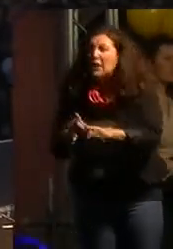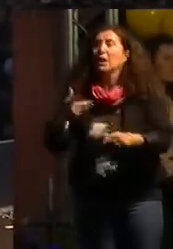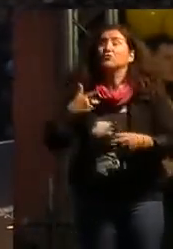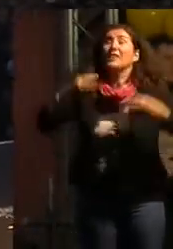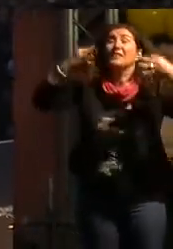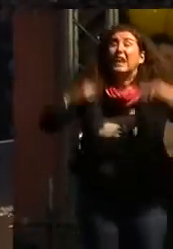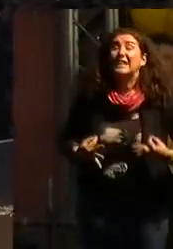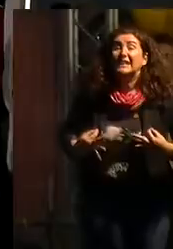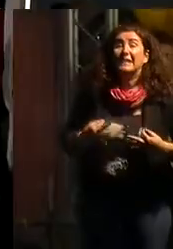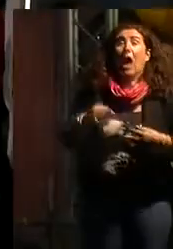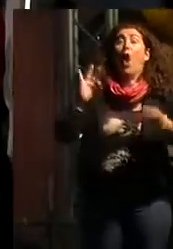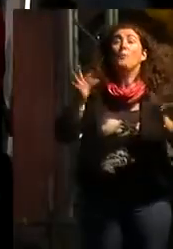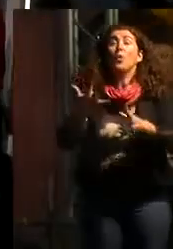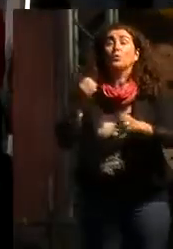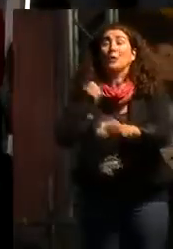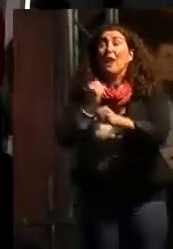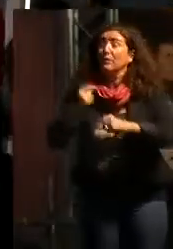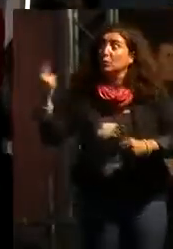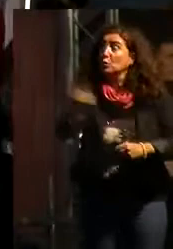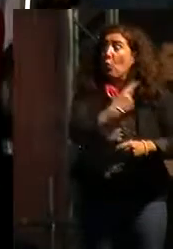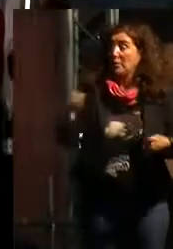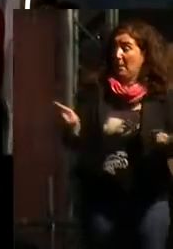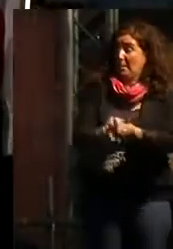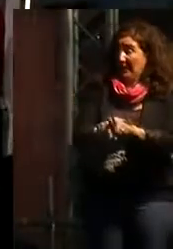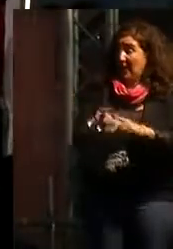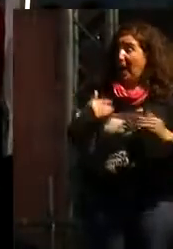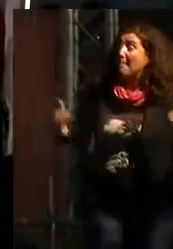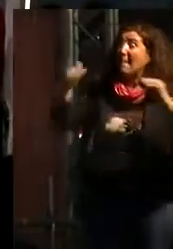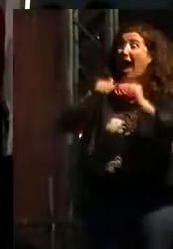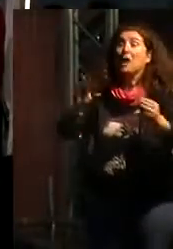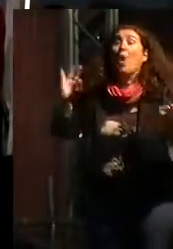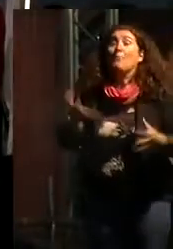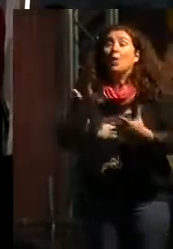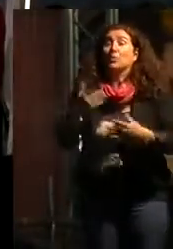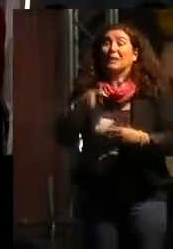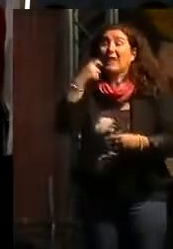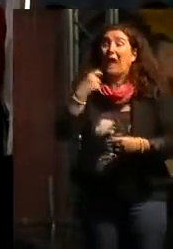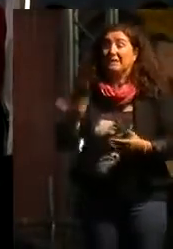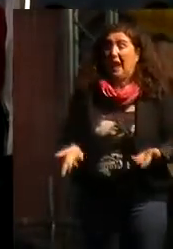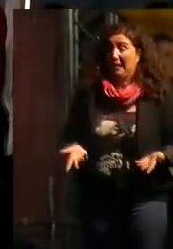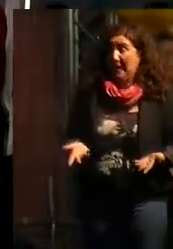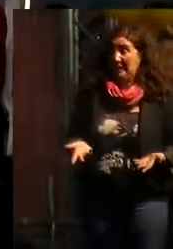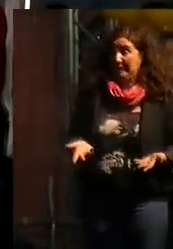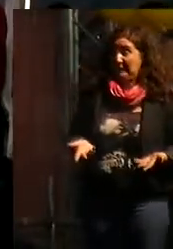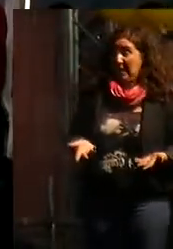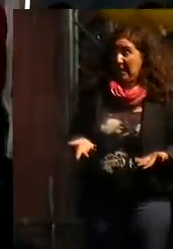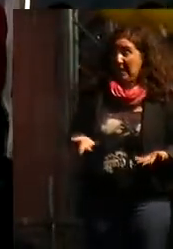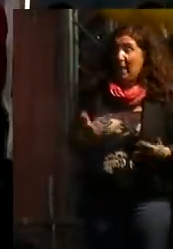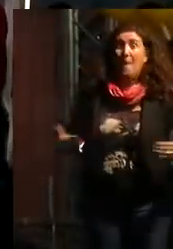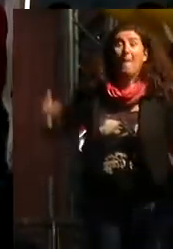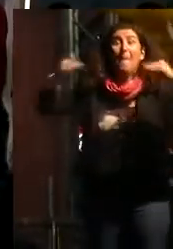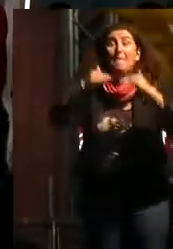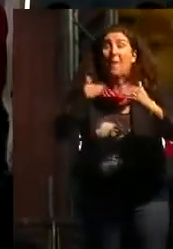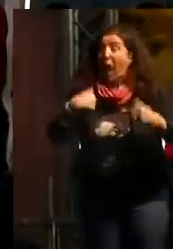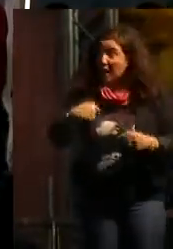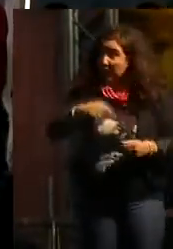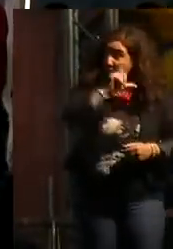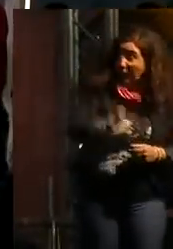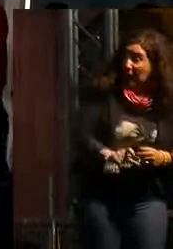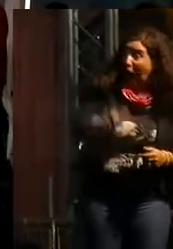lavoro. Ma io chiedo a voi se pensate ad avere pari opportunità di un tedesco. Chiedo a voi se pensate ad avere pari diritti di un francese. No!